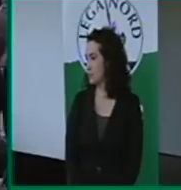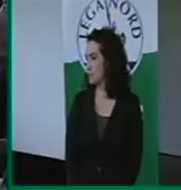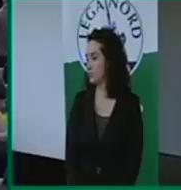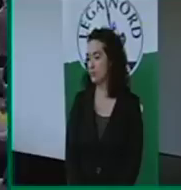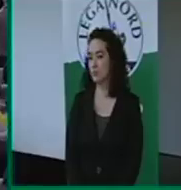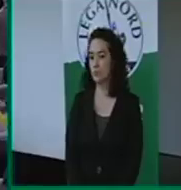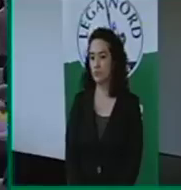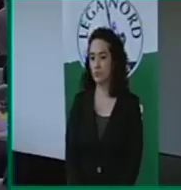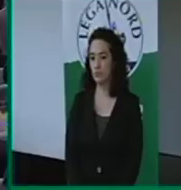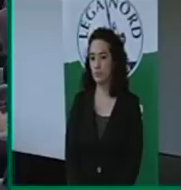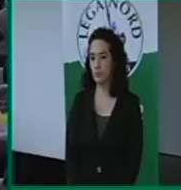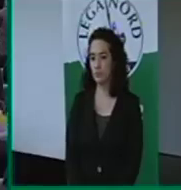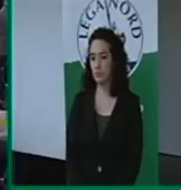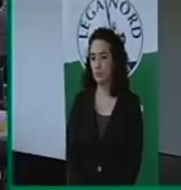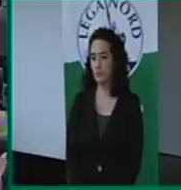Bra